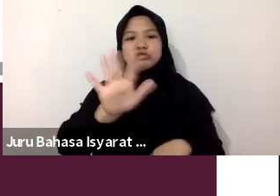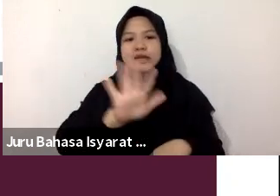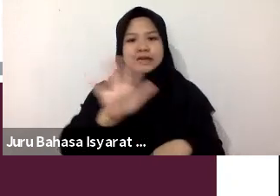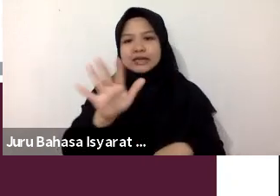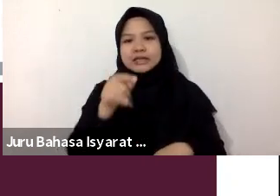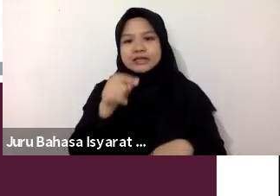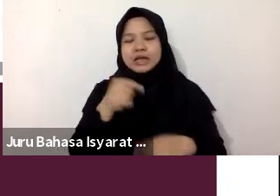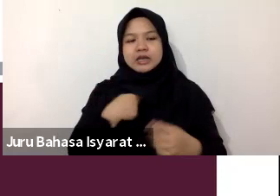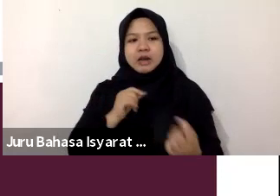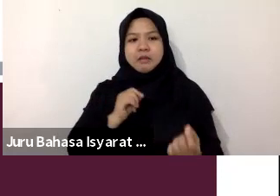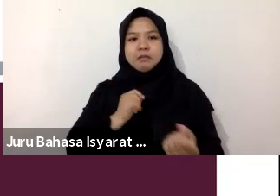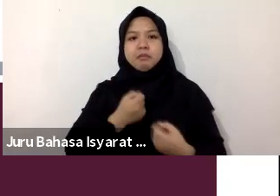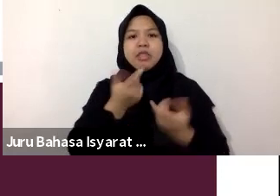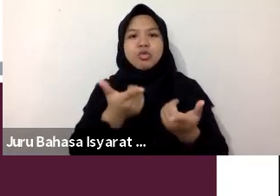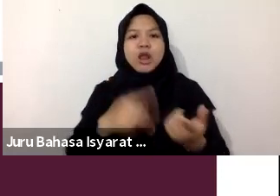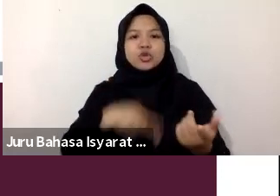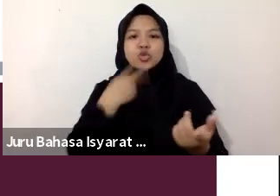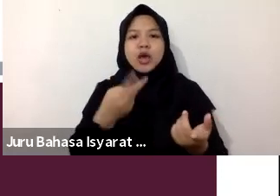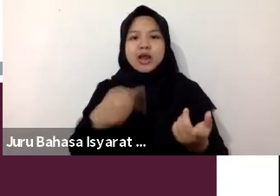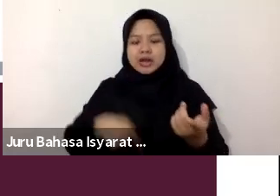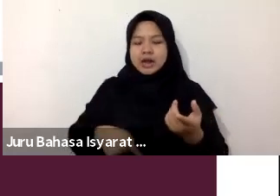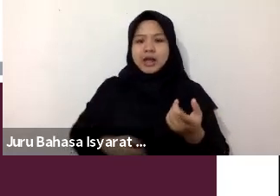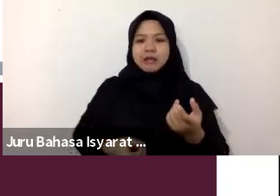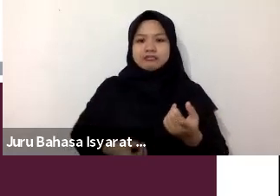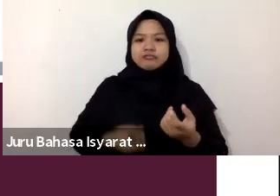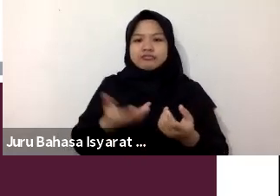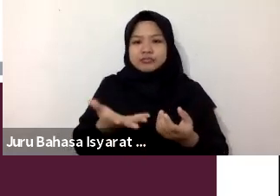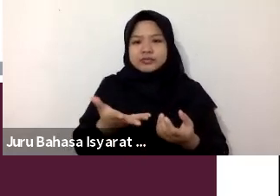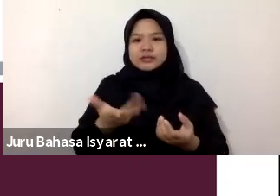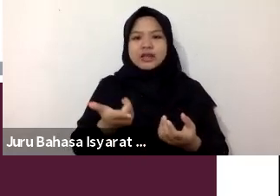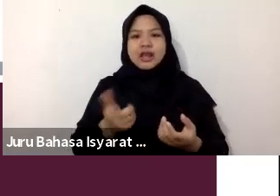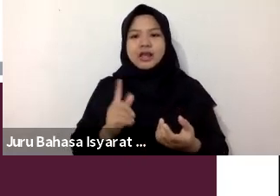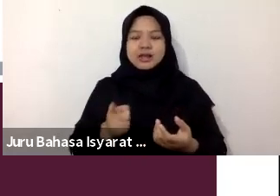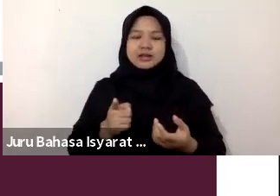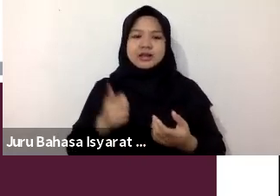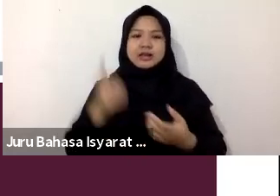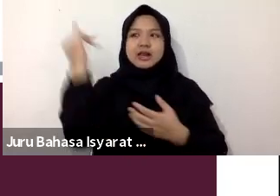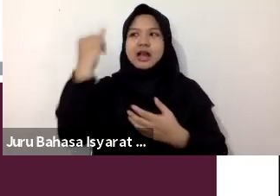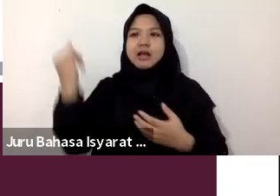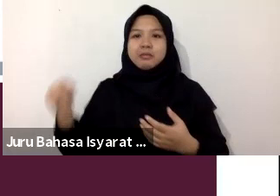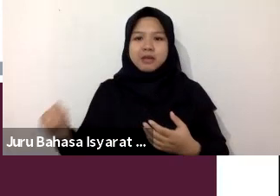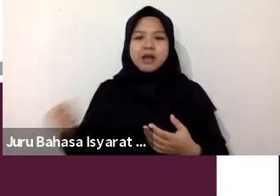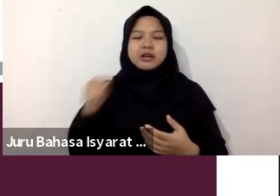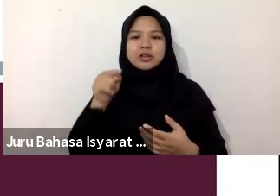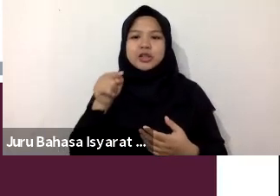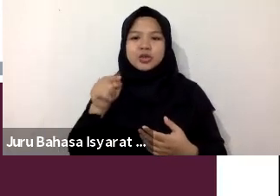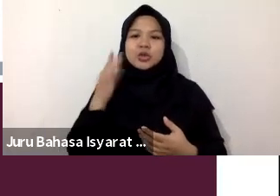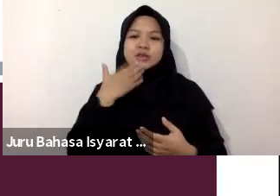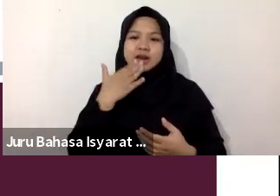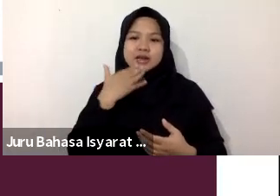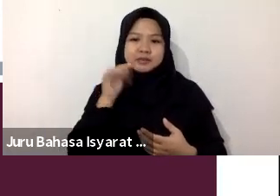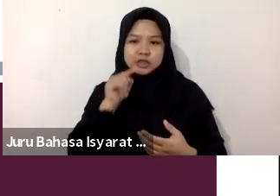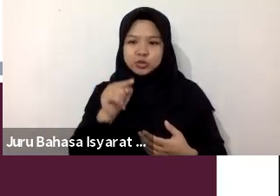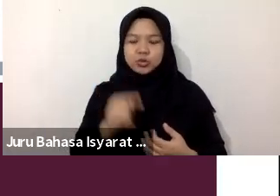hanya pantulan suara dari dalam dipantulkan jadi dibentuk dalam bentuk gambar. Itu sederhananya.